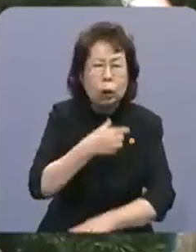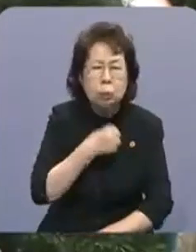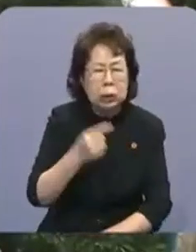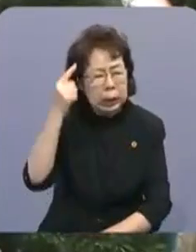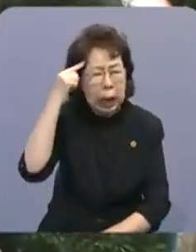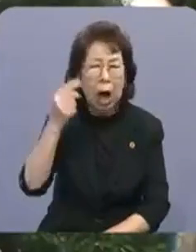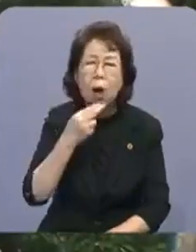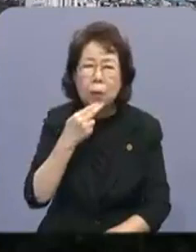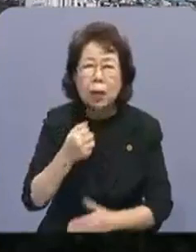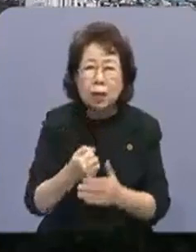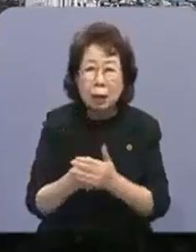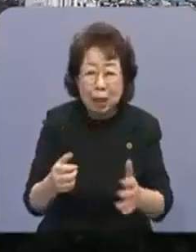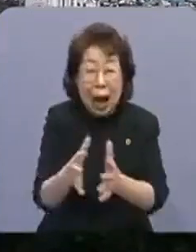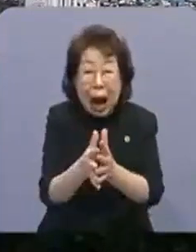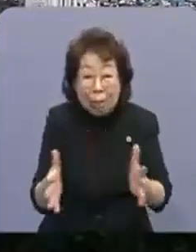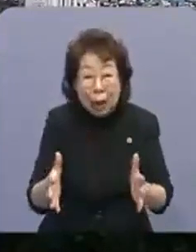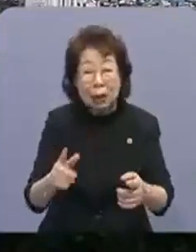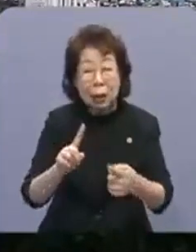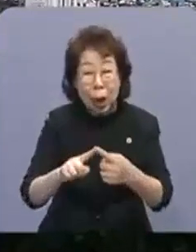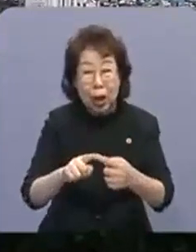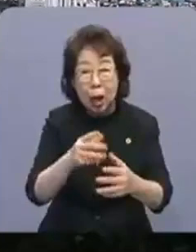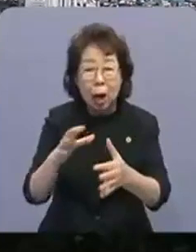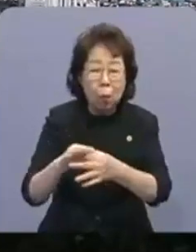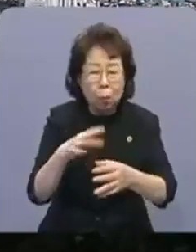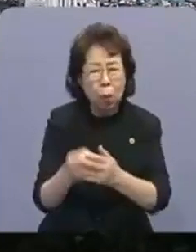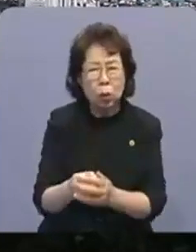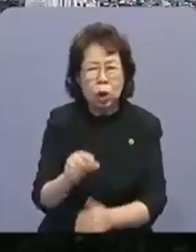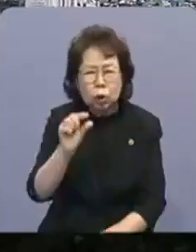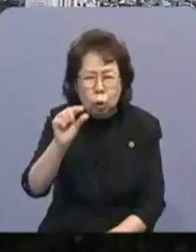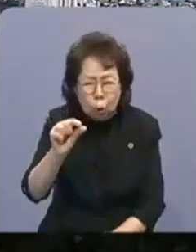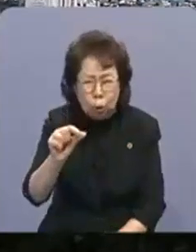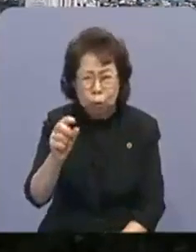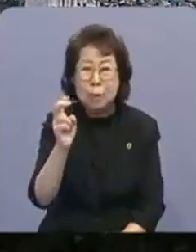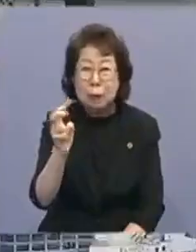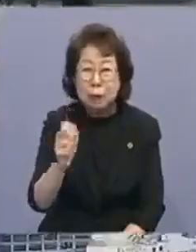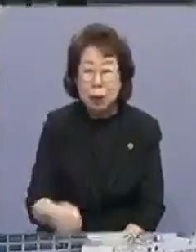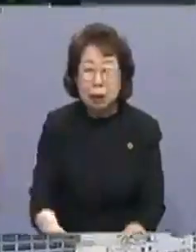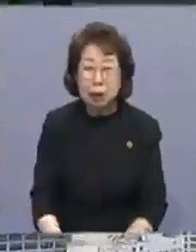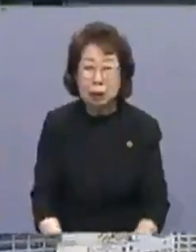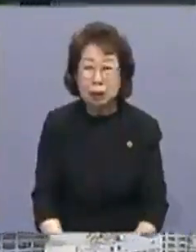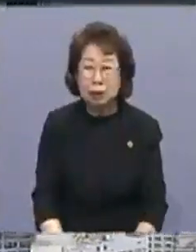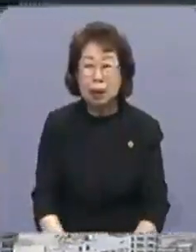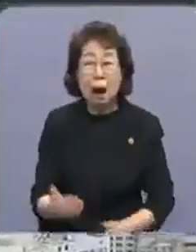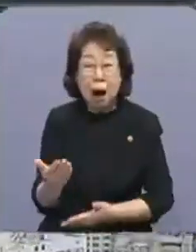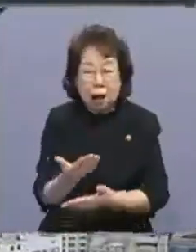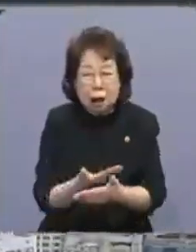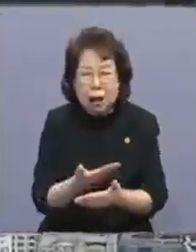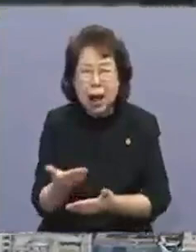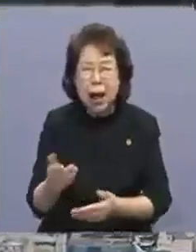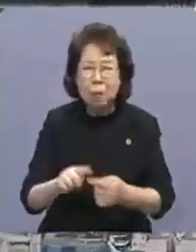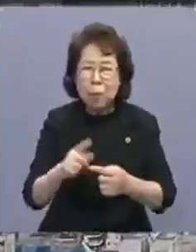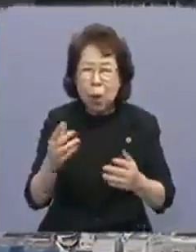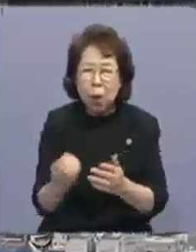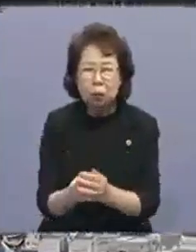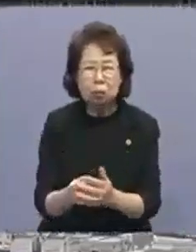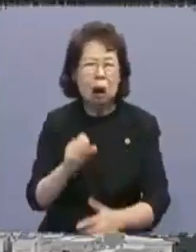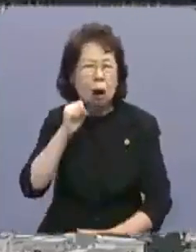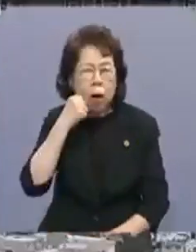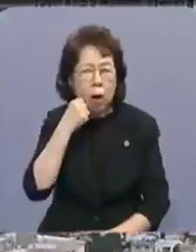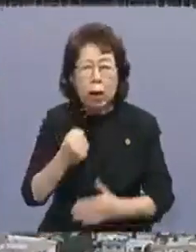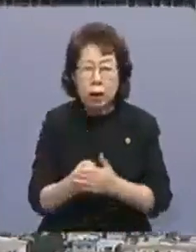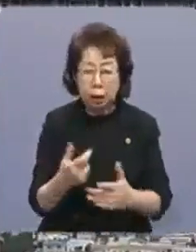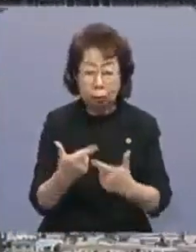해제가 주택 시장에 미치는 영향은 제한적일 것으로 보입니다. 거래 침체를 비롯한 부산 부동산